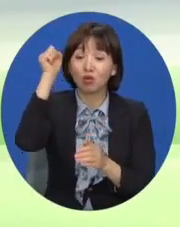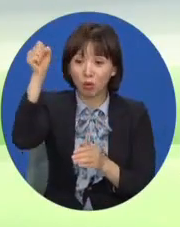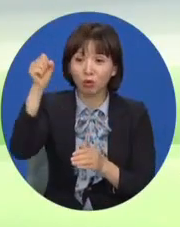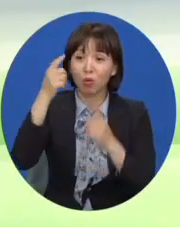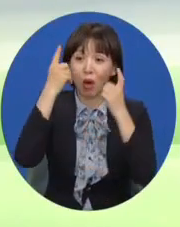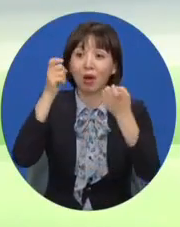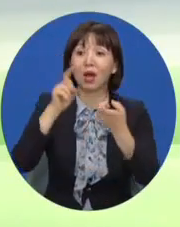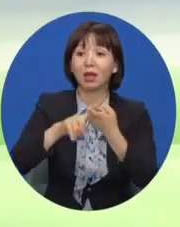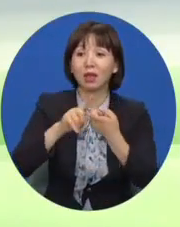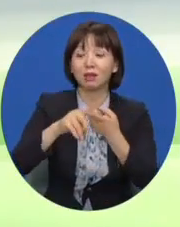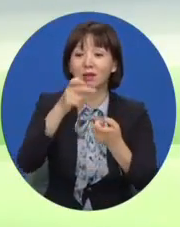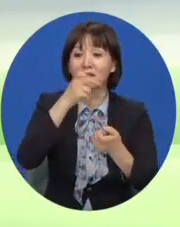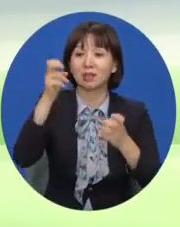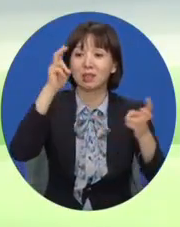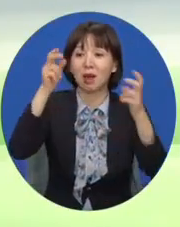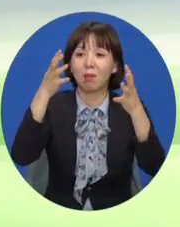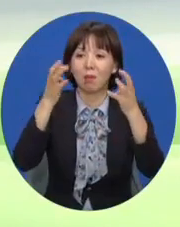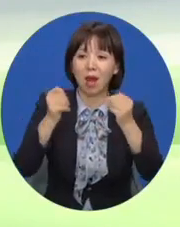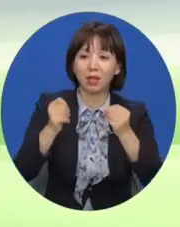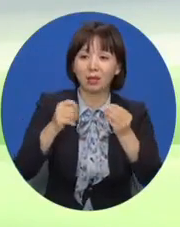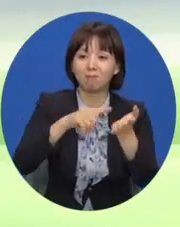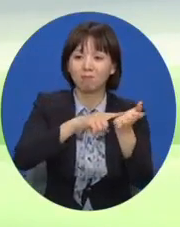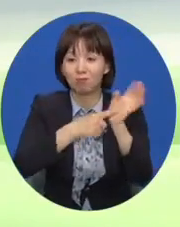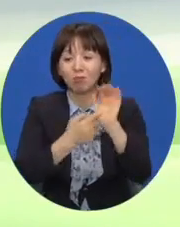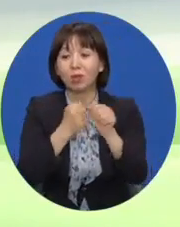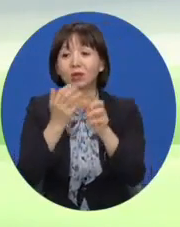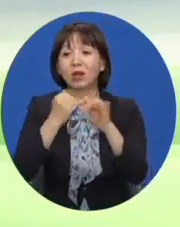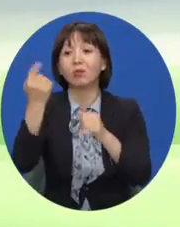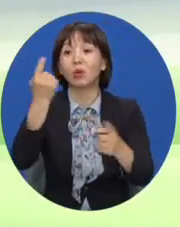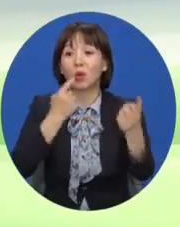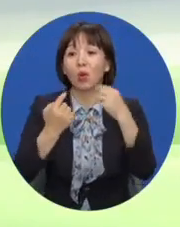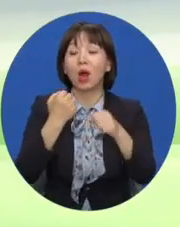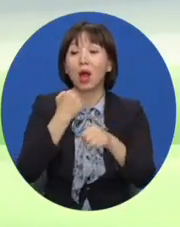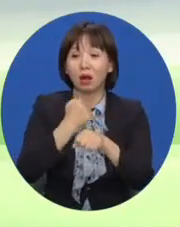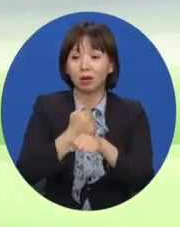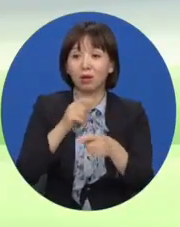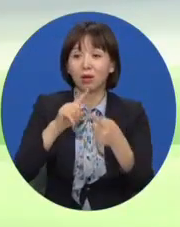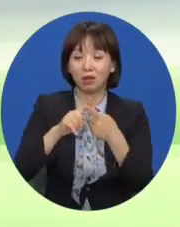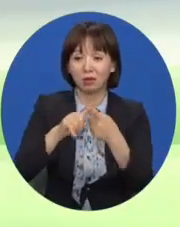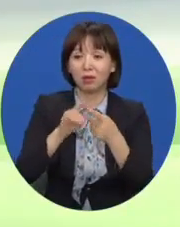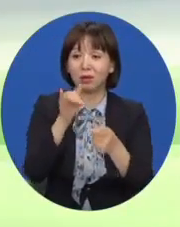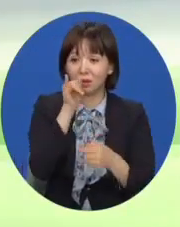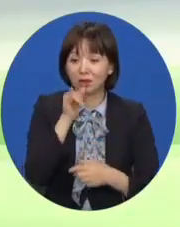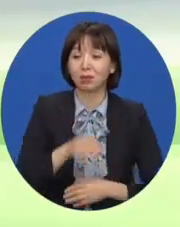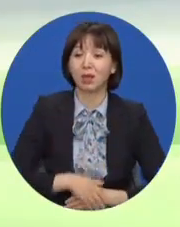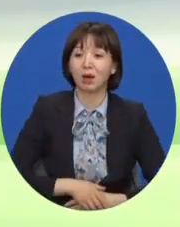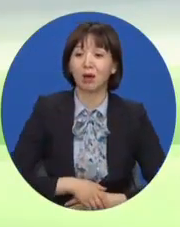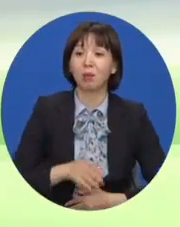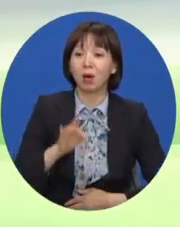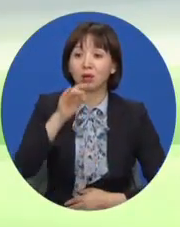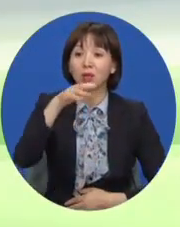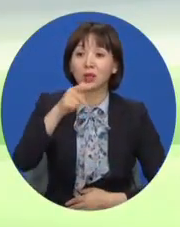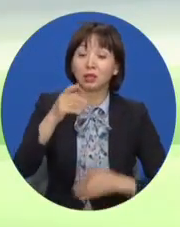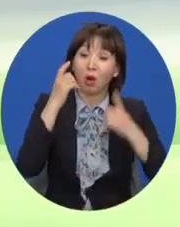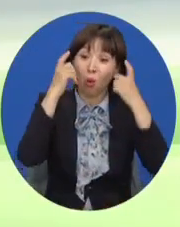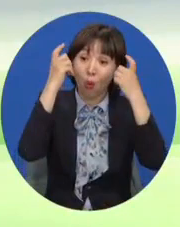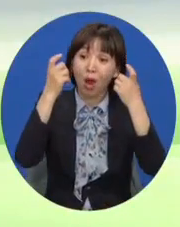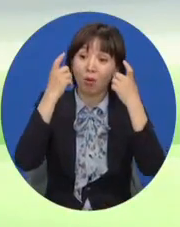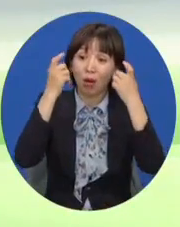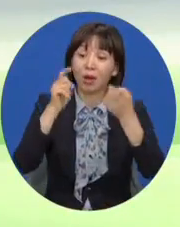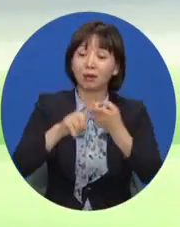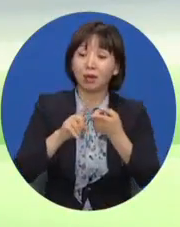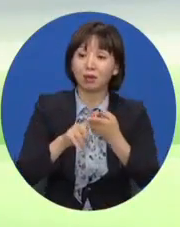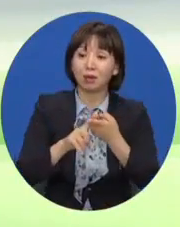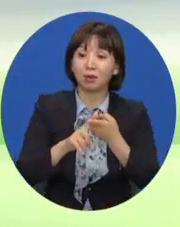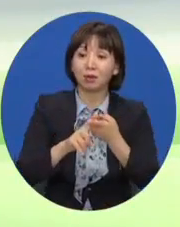대해서 큰 사업을 많이 벌려서 사람이 오도록 하겠다 이런 정의를 제가 내리겠습니다. 우선 제천 관광은 어떤